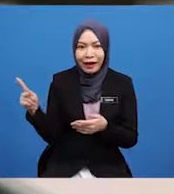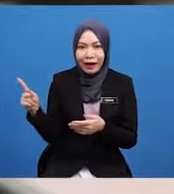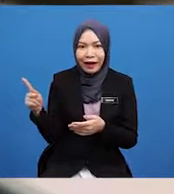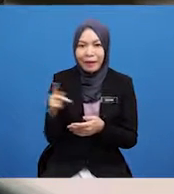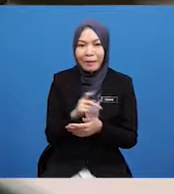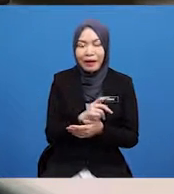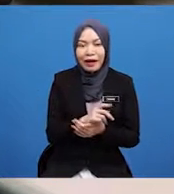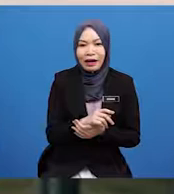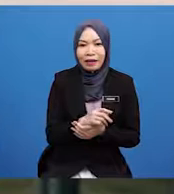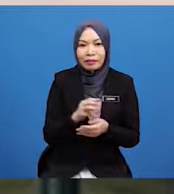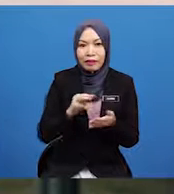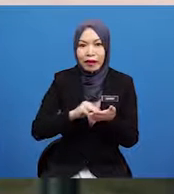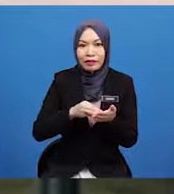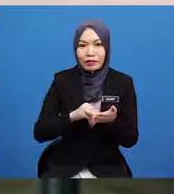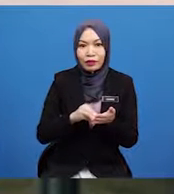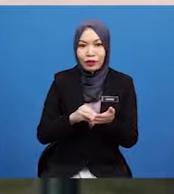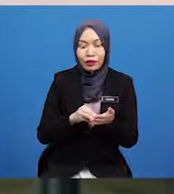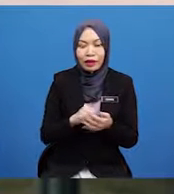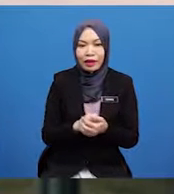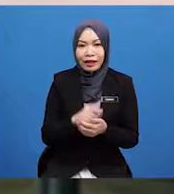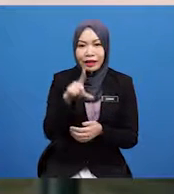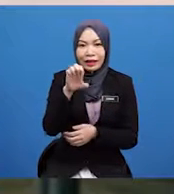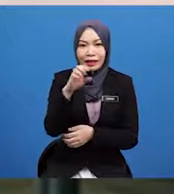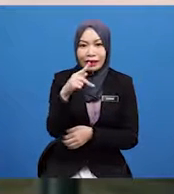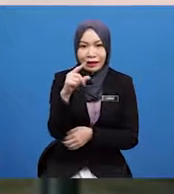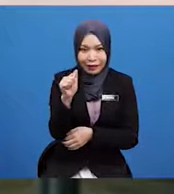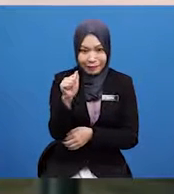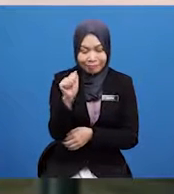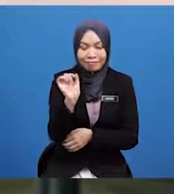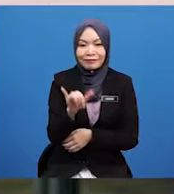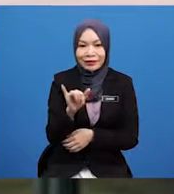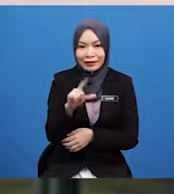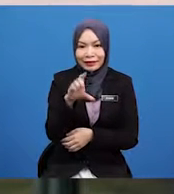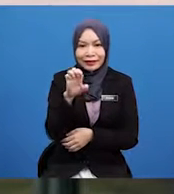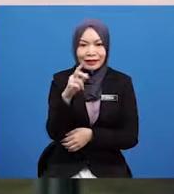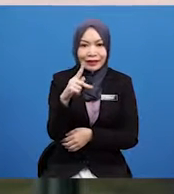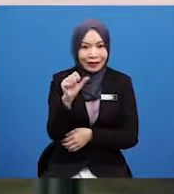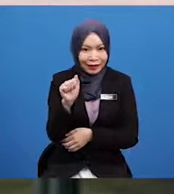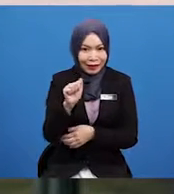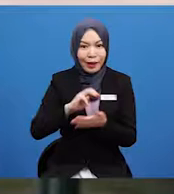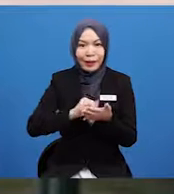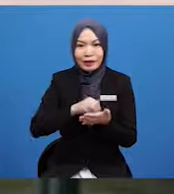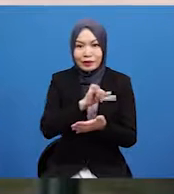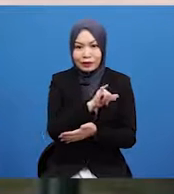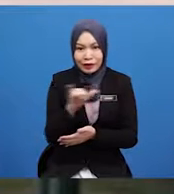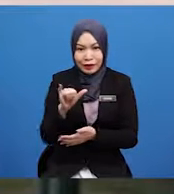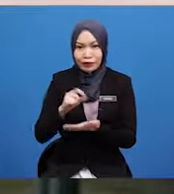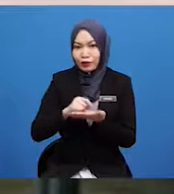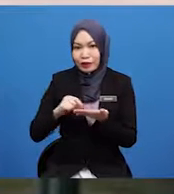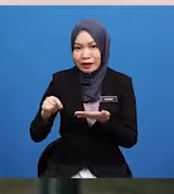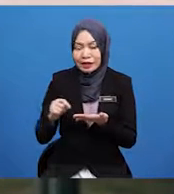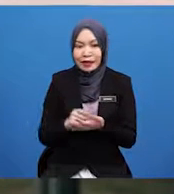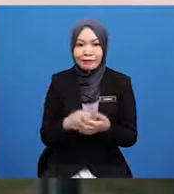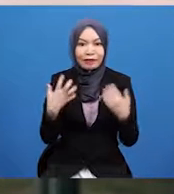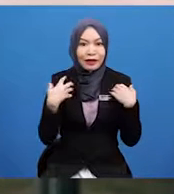Ayolah tulisan murid-murid zaman prasejarah terbahagi kepada dua zaman yang pertama ialah